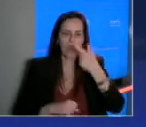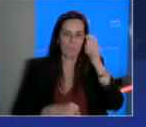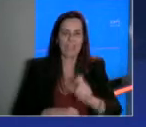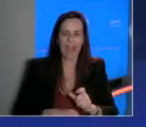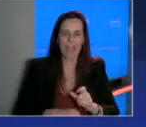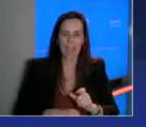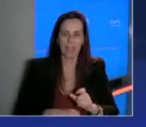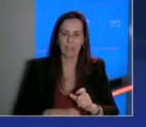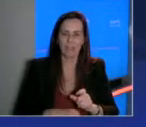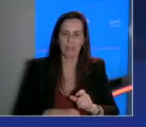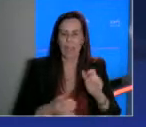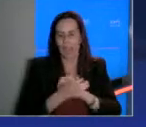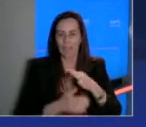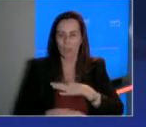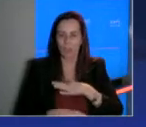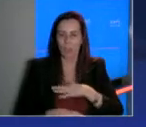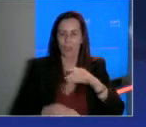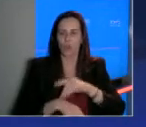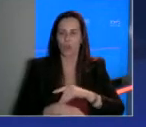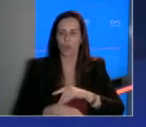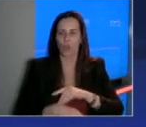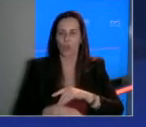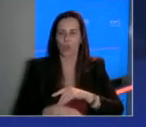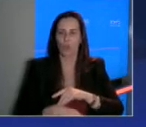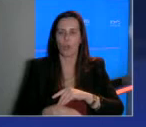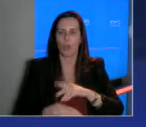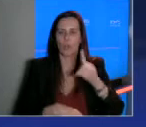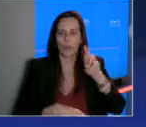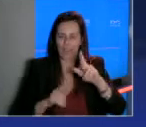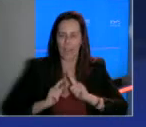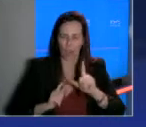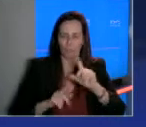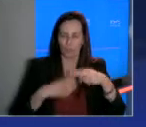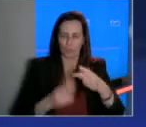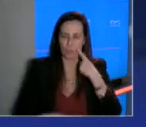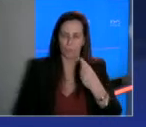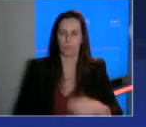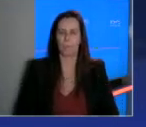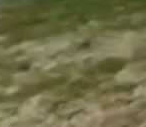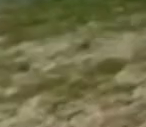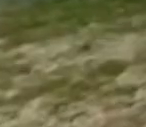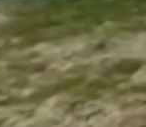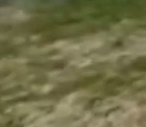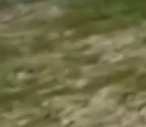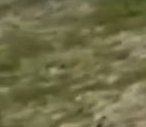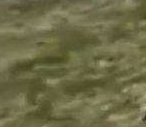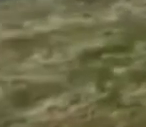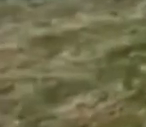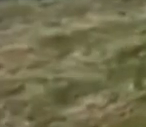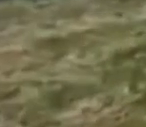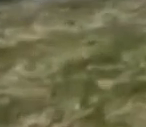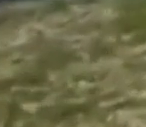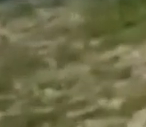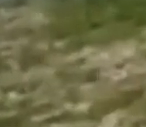באיטליה, חבר שלי, דוקטור דרור עידר, אז תחכו לנו מעברון ואתם תראו אותו עוד רגע. אם